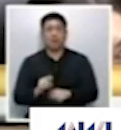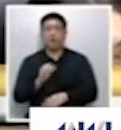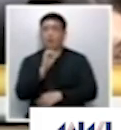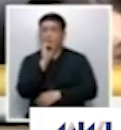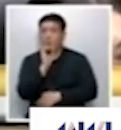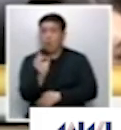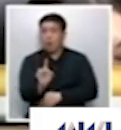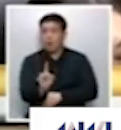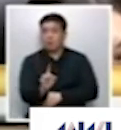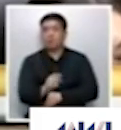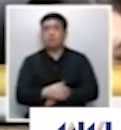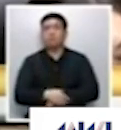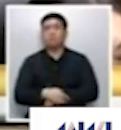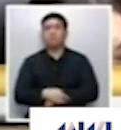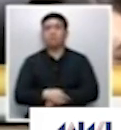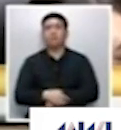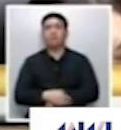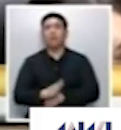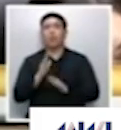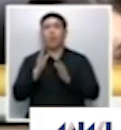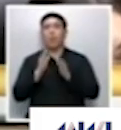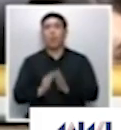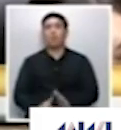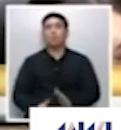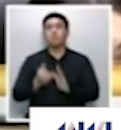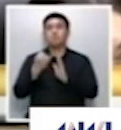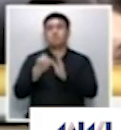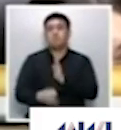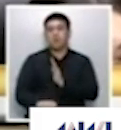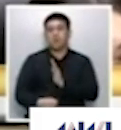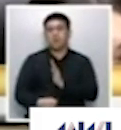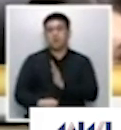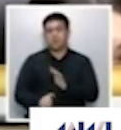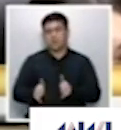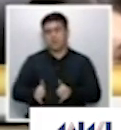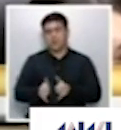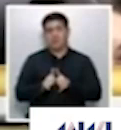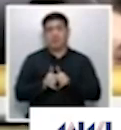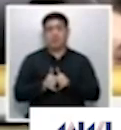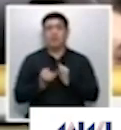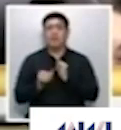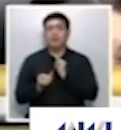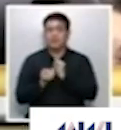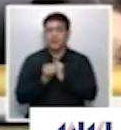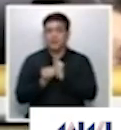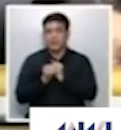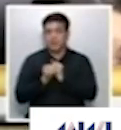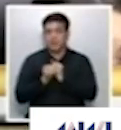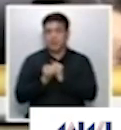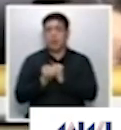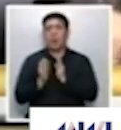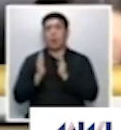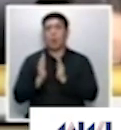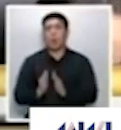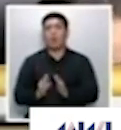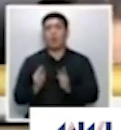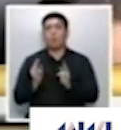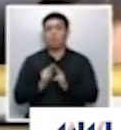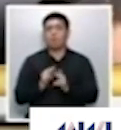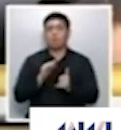าผู้กระทำความผิดเป็นคนใกล้ชิดกับผู้ถูกข่ม